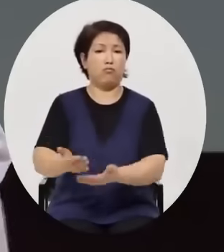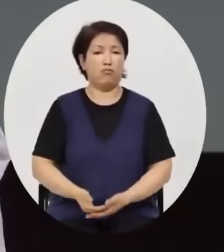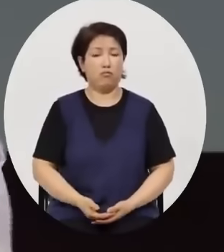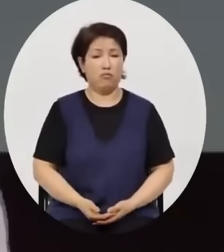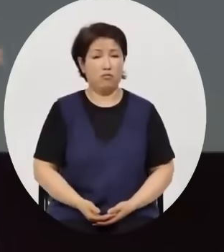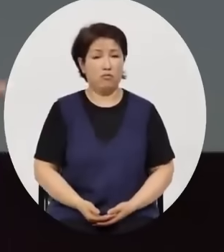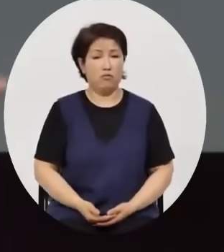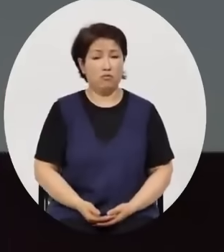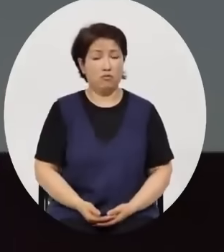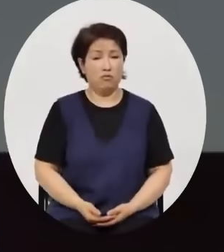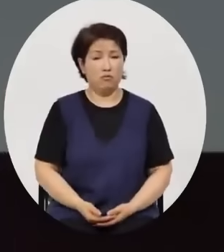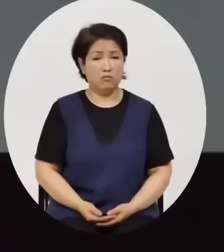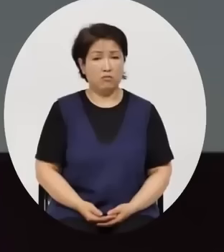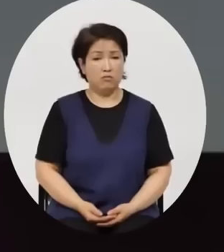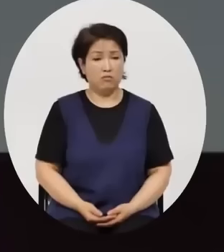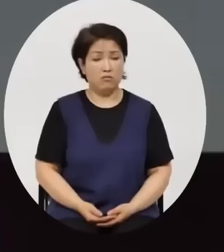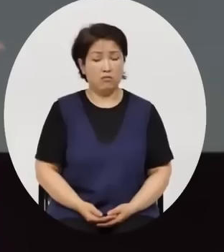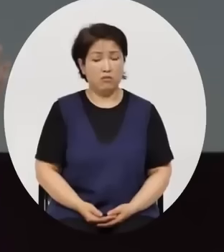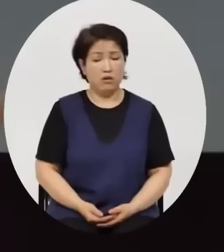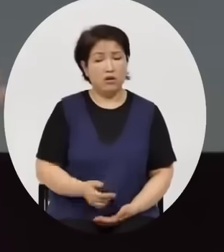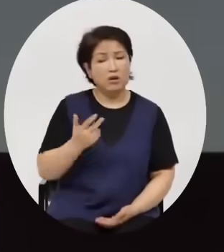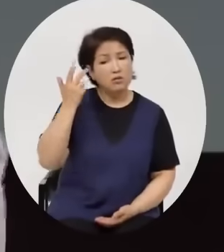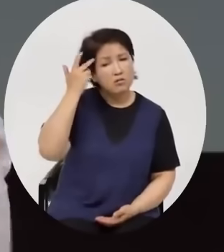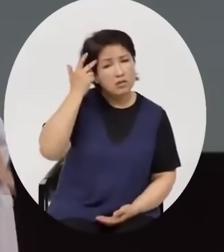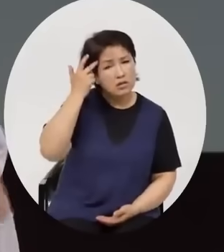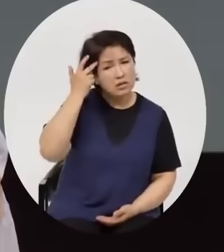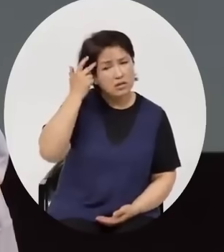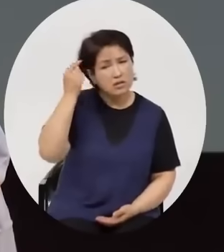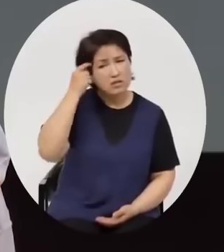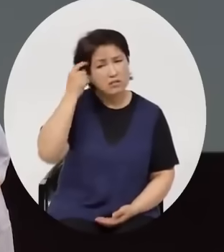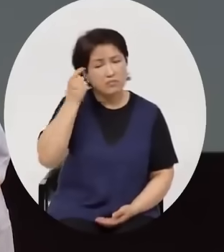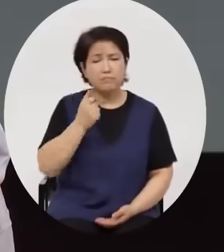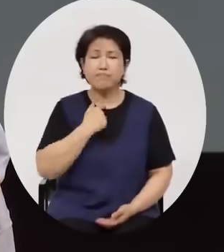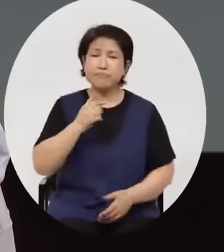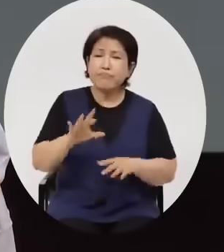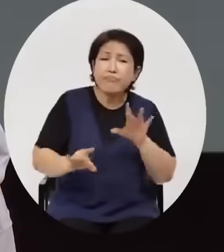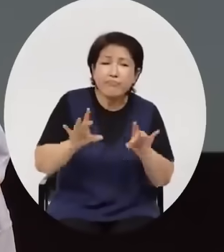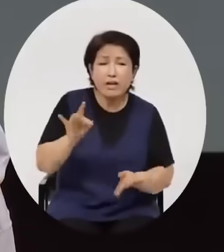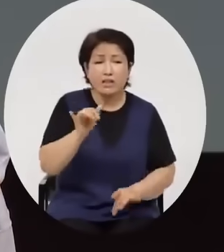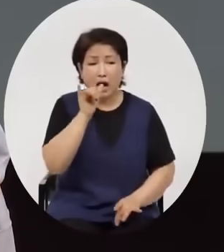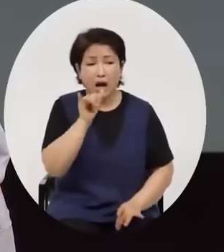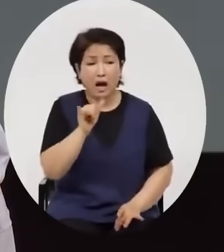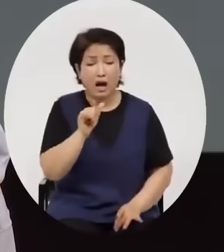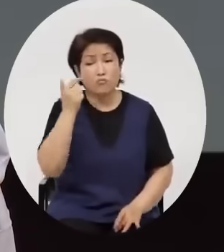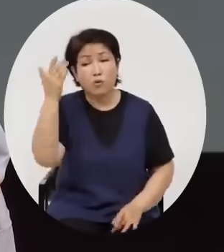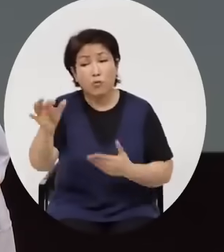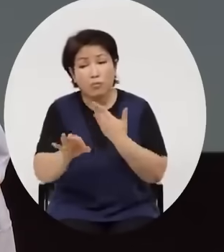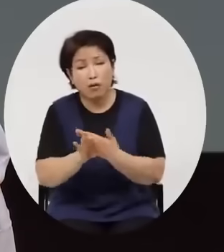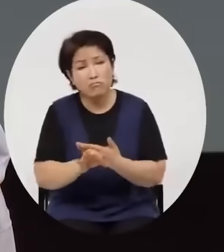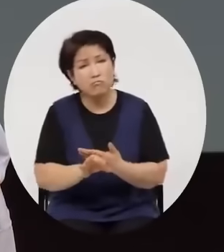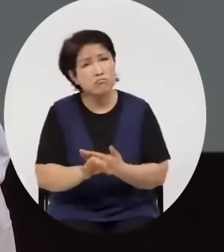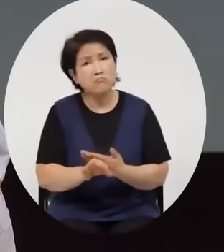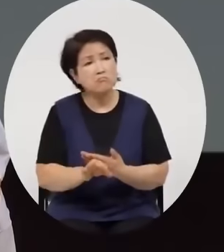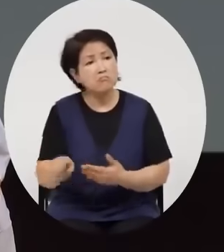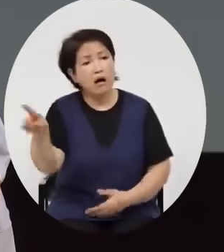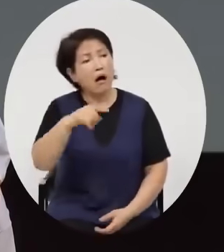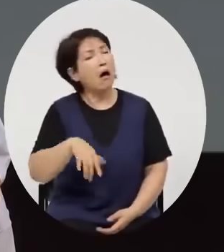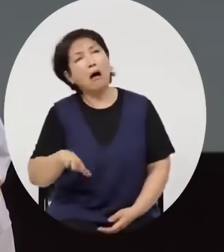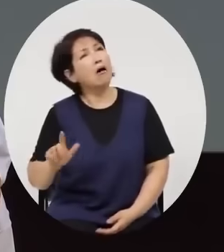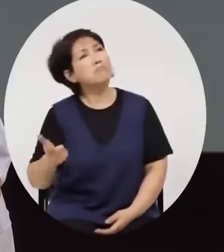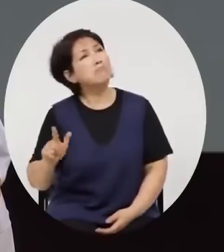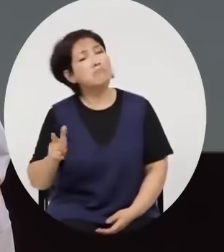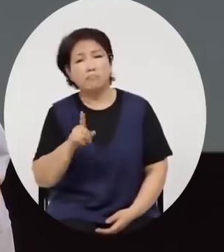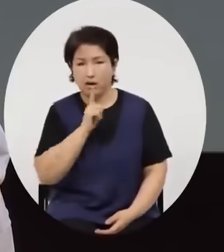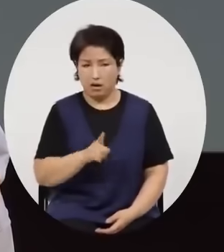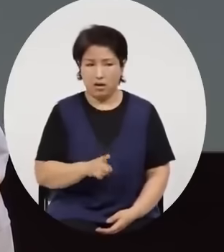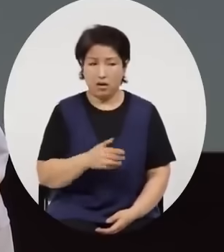자기가 그 누구 정신적으로 메마르냐 물어보면 메마르다는 애들이 아무도 없어요. 내가